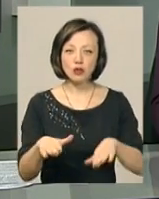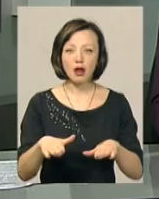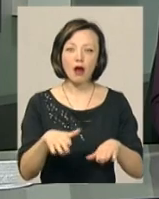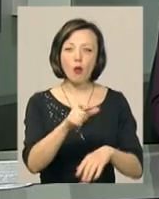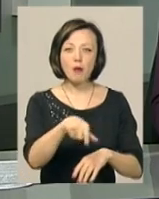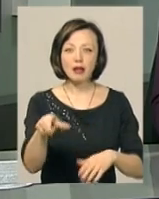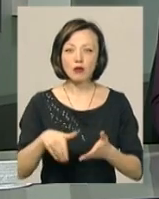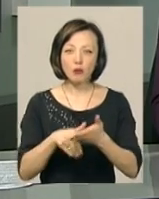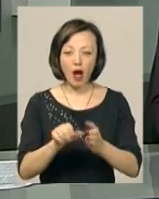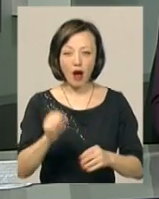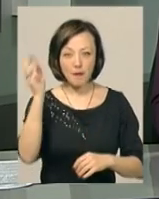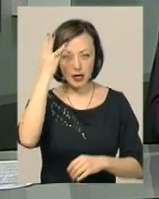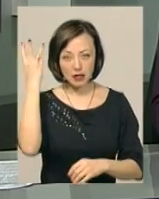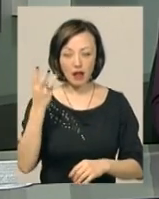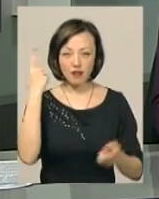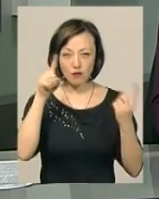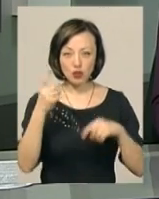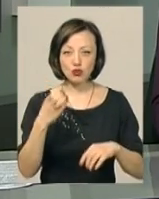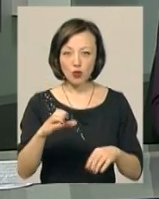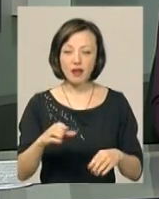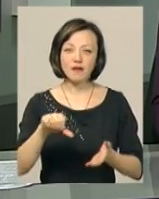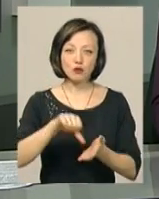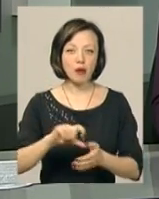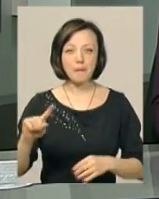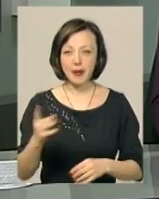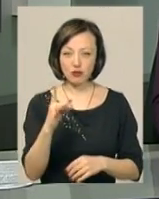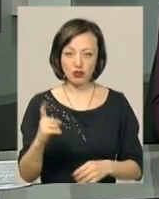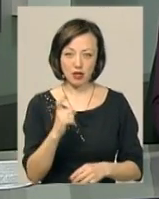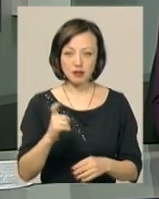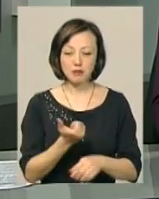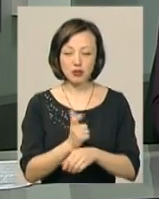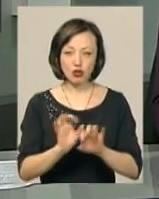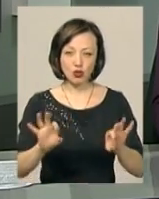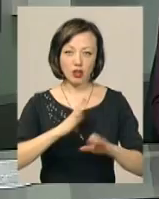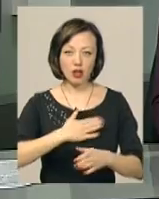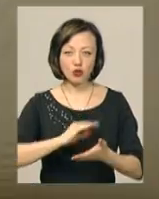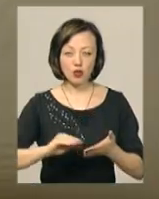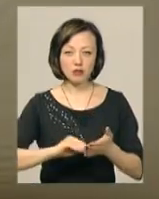допомоги. А от у Хмельницькому Творча сотня виступала вперше. Більше розкаже Наталя Захарчук.